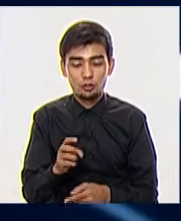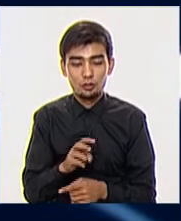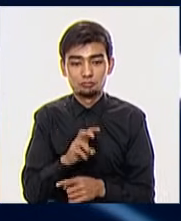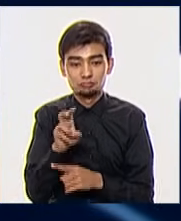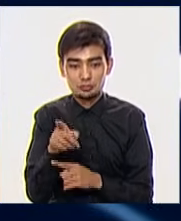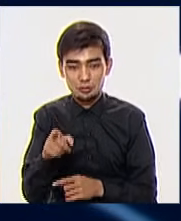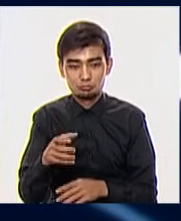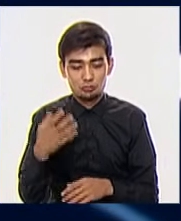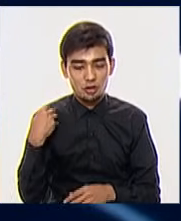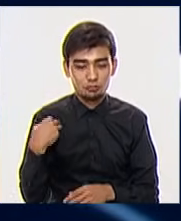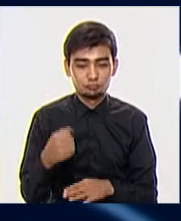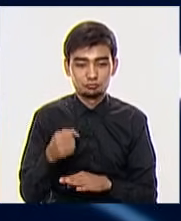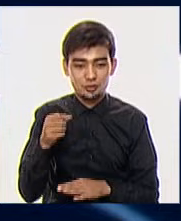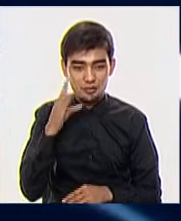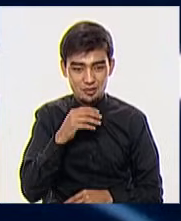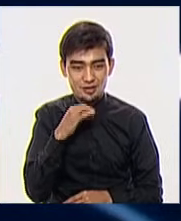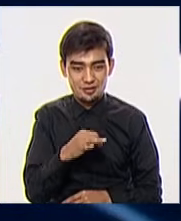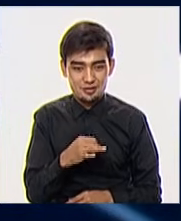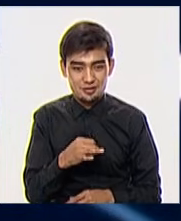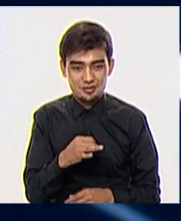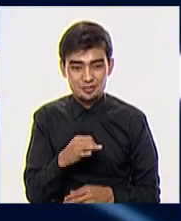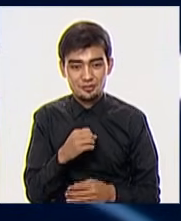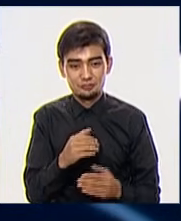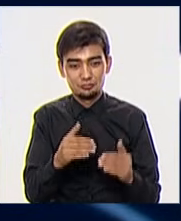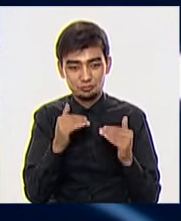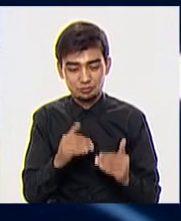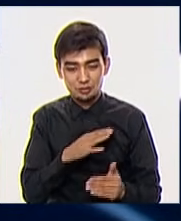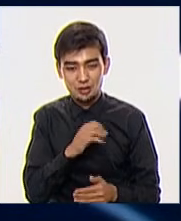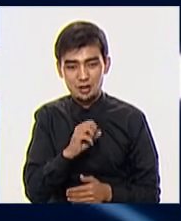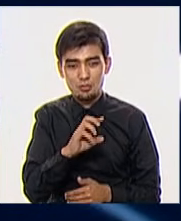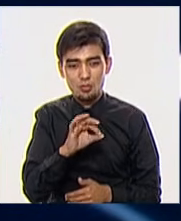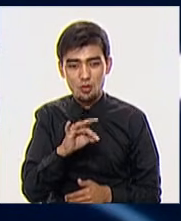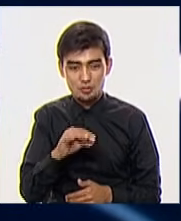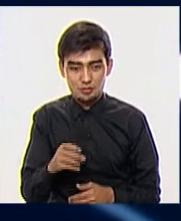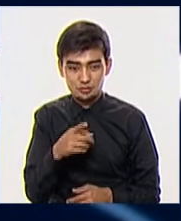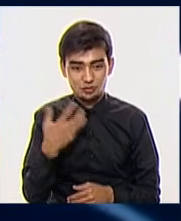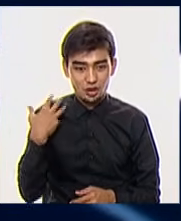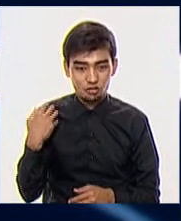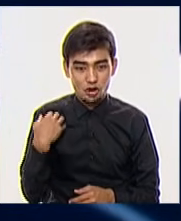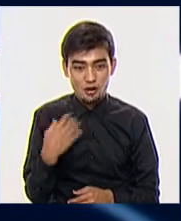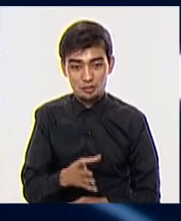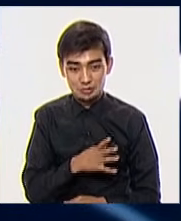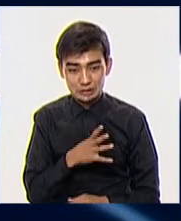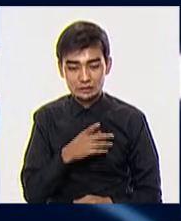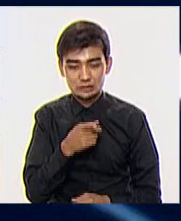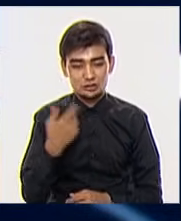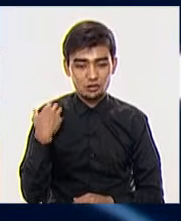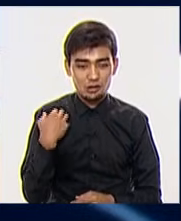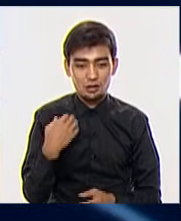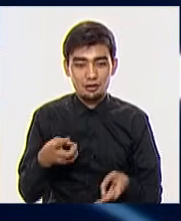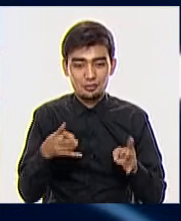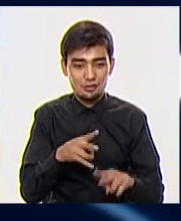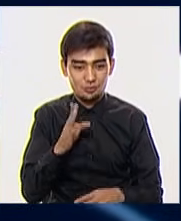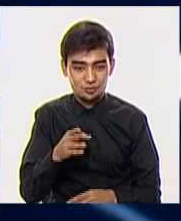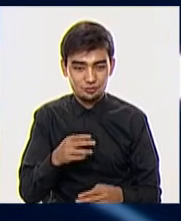боласың. Біріне-бірін жібереді де, әңгіме абоймаға түсу дейді ғой. Сол абоймаға түстің бе, сен басшы болып туғаннан кейін басшы болып өлуің керек деген мәселе. Бұл